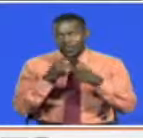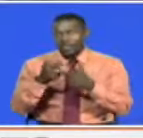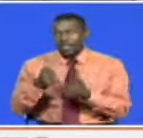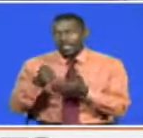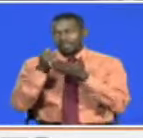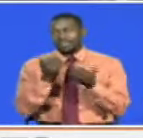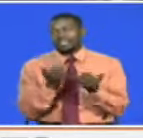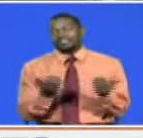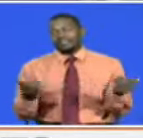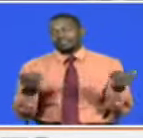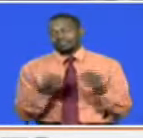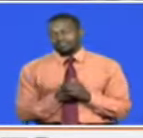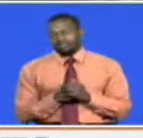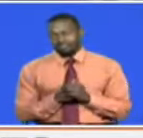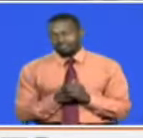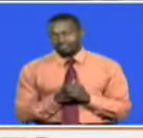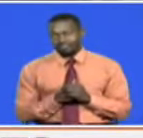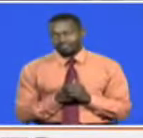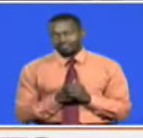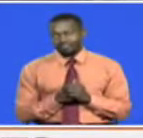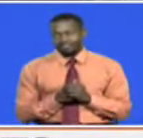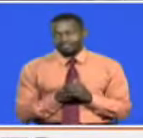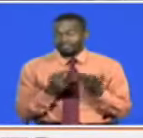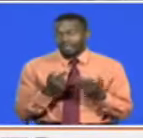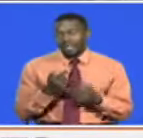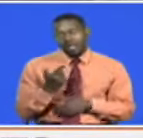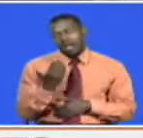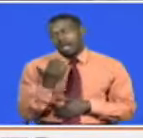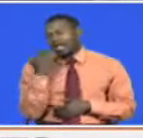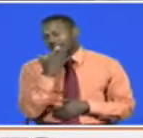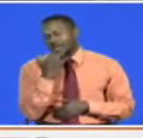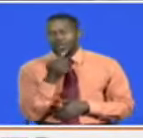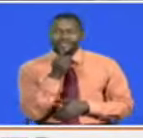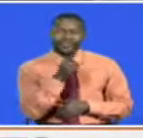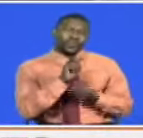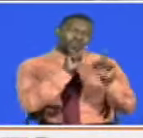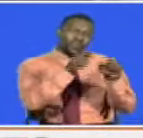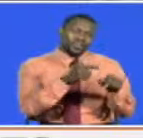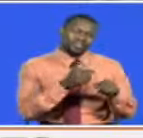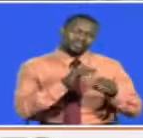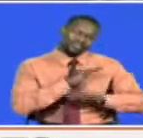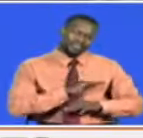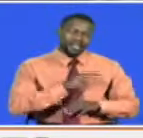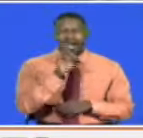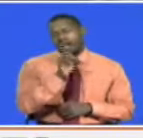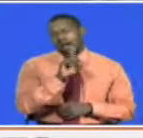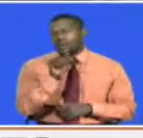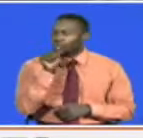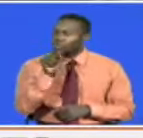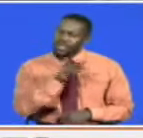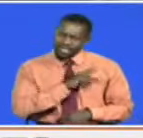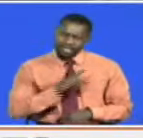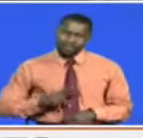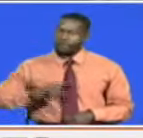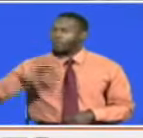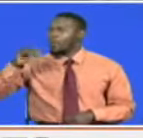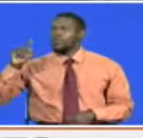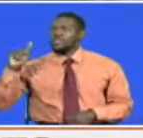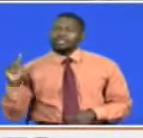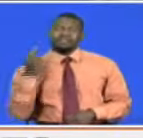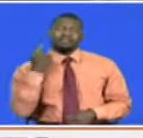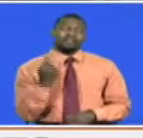ndio? Ungetaka labda kuenda kidogo upumzike. Tunakuomba jamani, wewe ndiye baba yetu hapa Mlima Kenya, usiende